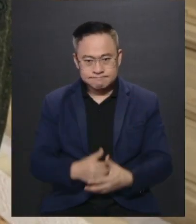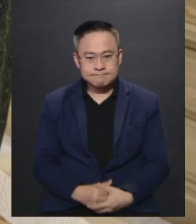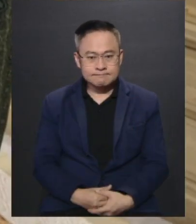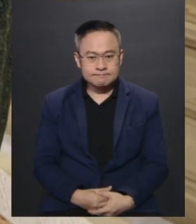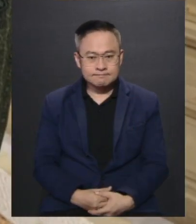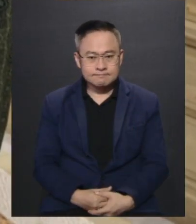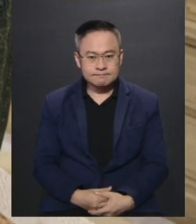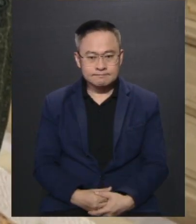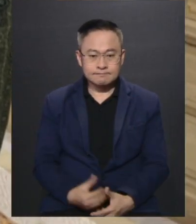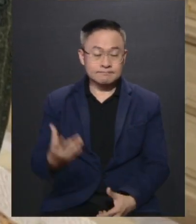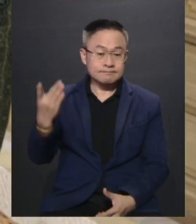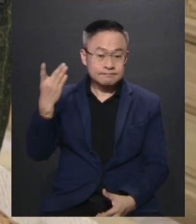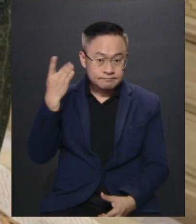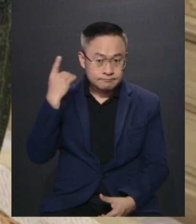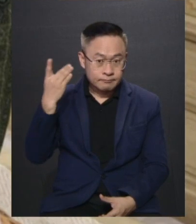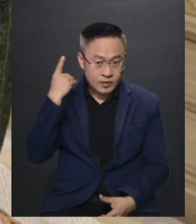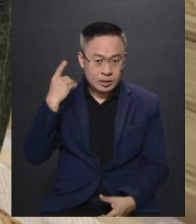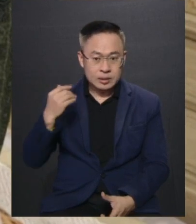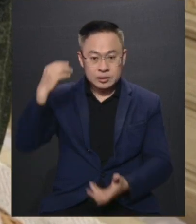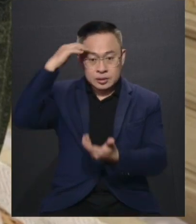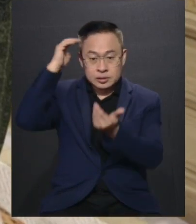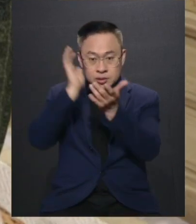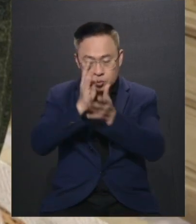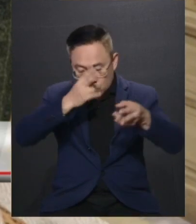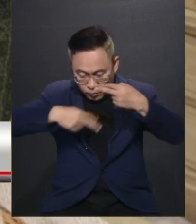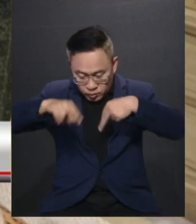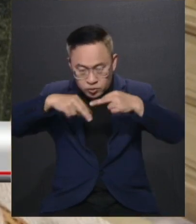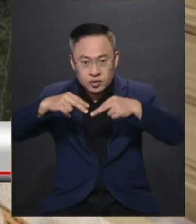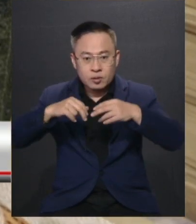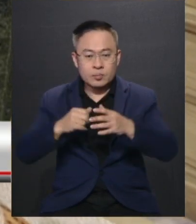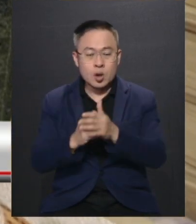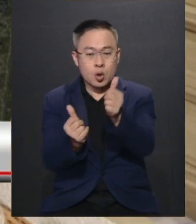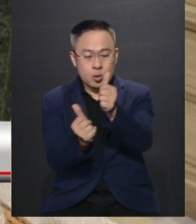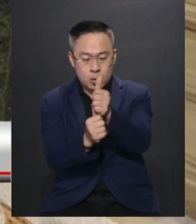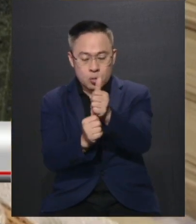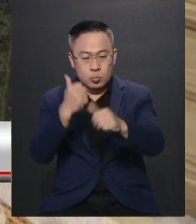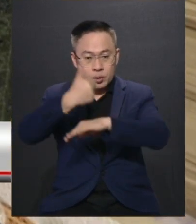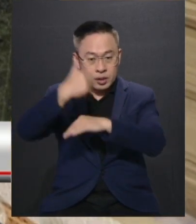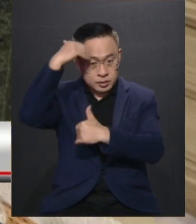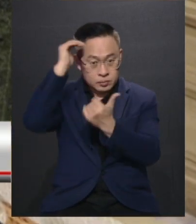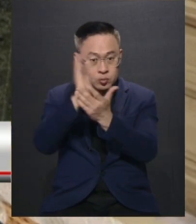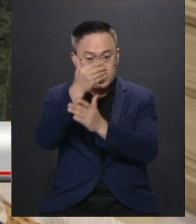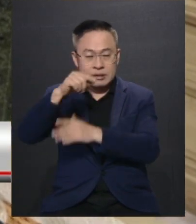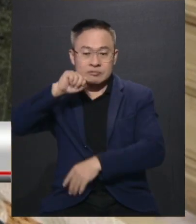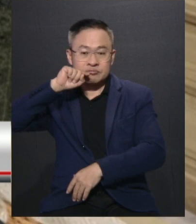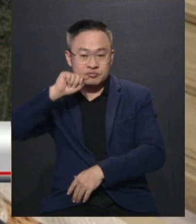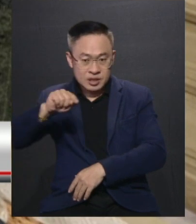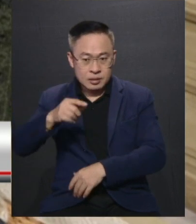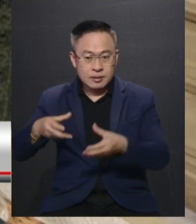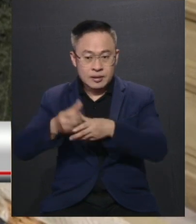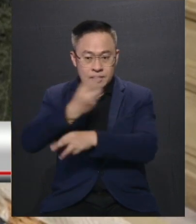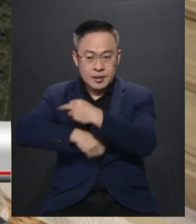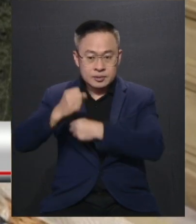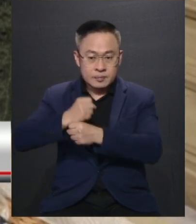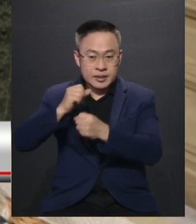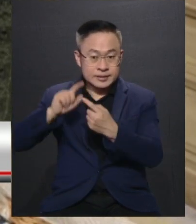เมื่อวานที่ผ่านมาคุณผู้ชมครับพลตำรวจเอกรอยอิงคไพโรจน์รองผู้บัญชาการตำรวจแห่งชาติได้สั่งการให้ชุดปฏิบัติการที่4พร้อมด้วยเจ้าหน้า